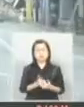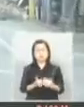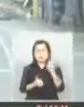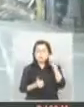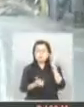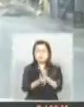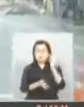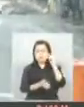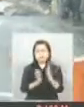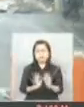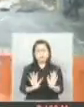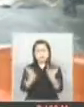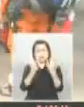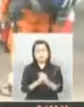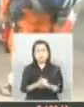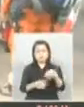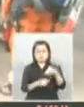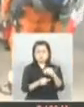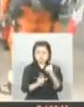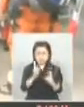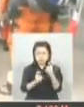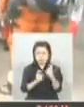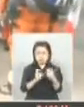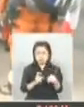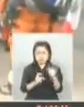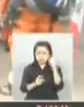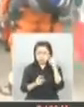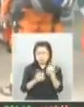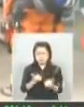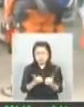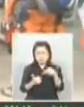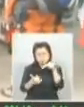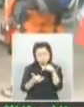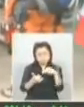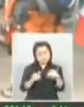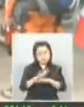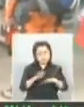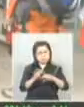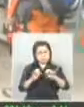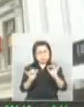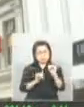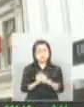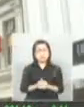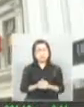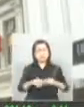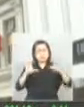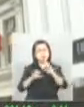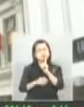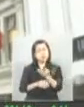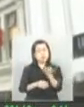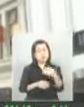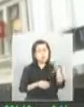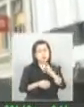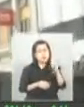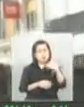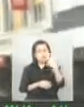าผู้สูญหายบางส่วนนั้นรวมอยู่ในศพที่กำลังอยู่ระหว่างขั้นตอนการระบุตัวซึ่งทางการขอให้ญาติผู้สูญหาย